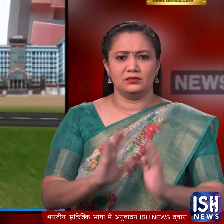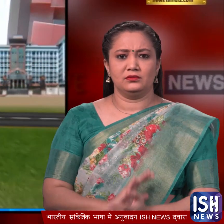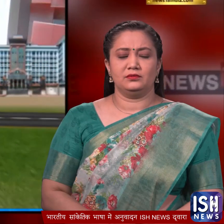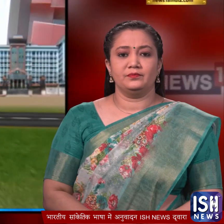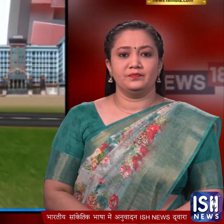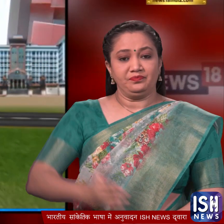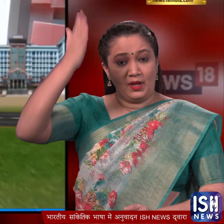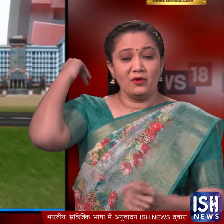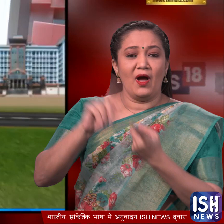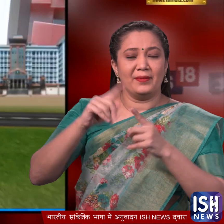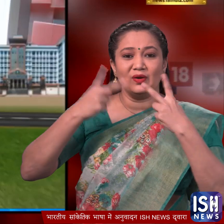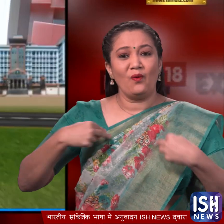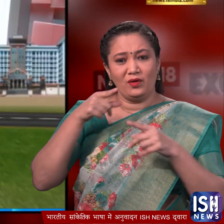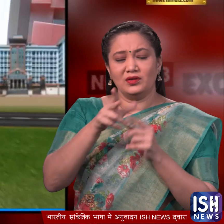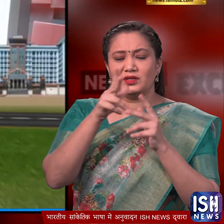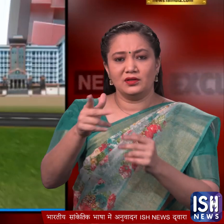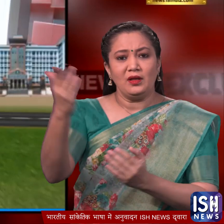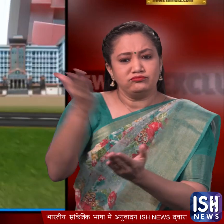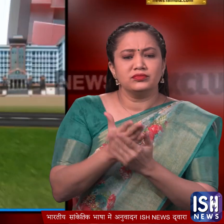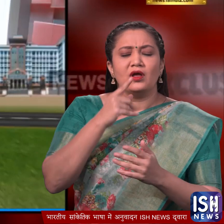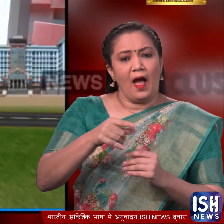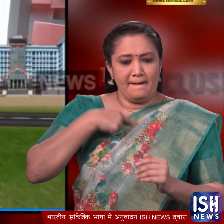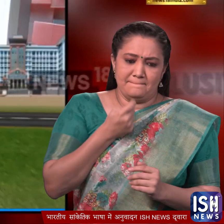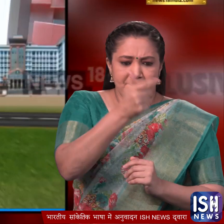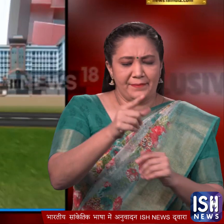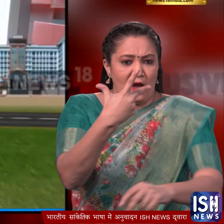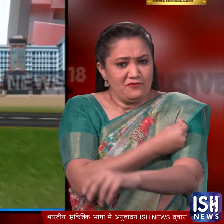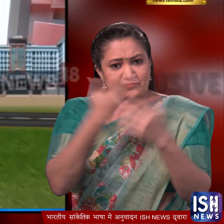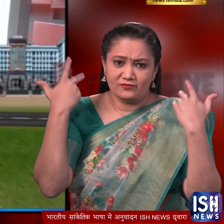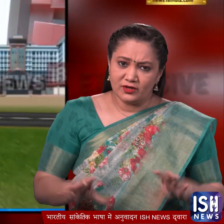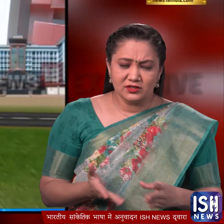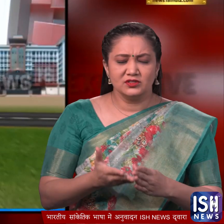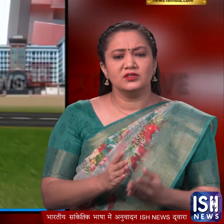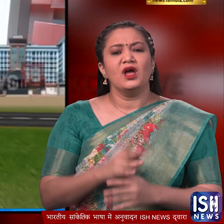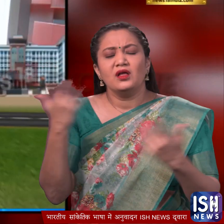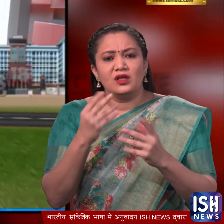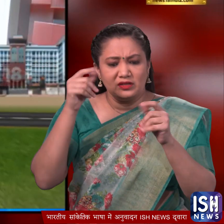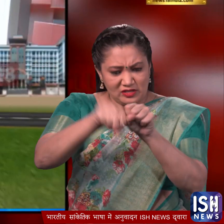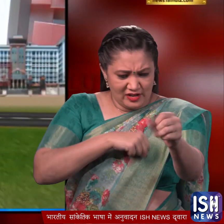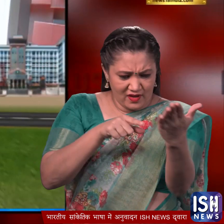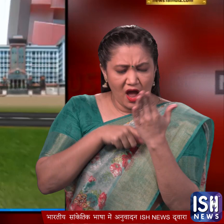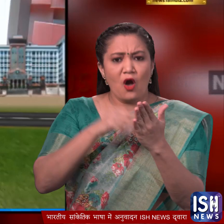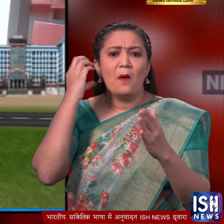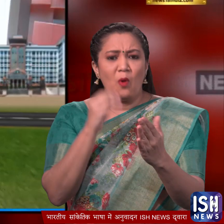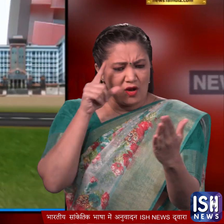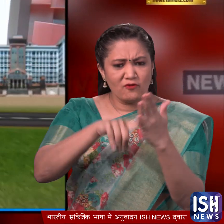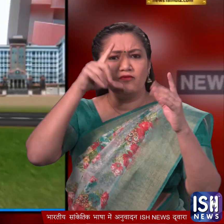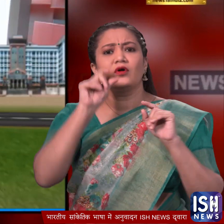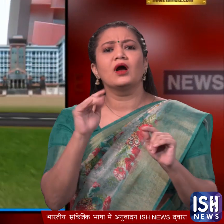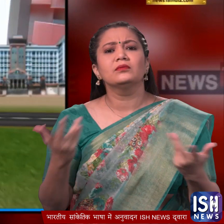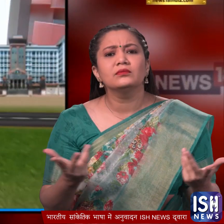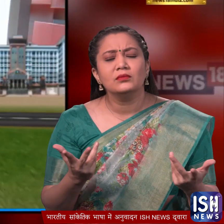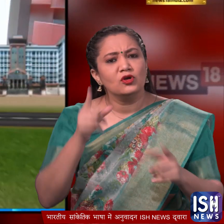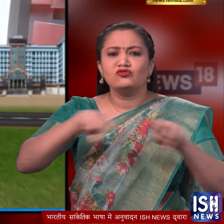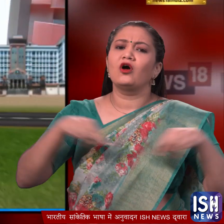जुर्माना भी लगाया। पिछली सुनवाई के दौरान याचिकाकर्ता ने दलील दी थी कि उसने पैसे देकर कोरोना का टीका लगवाया, लेकिन सर्टिफिकेट पर पीएम नरेंद्र मोदी